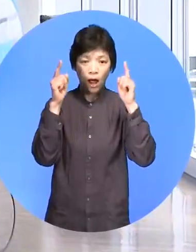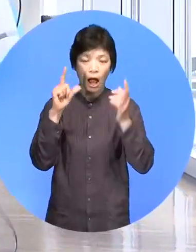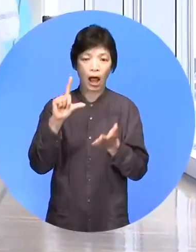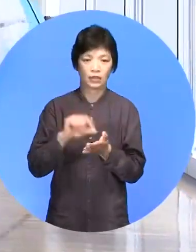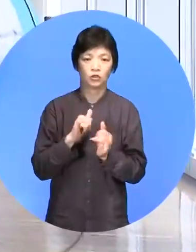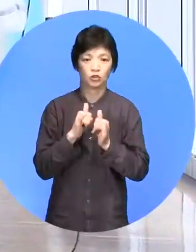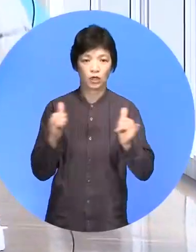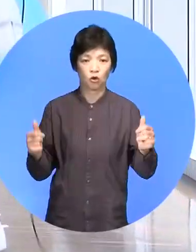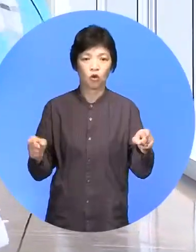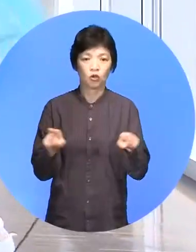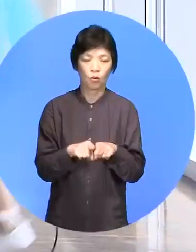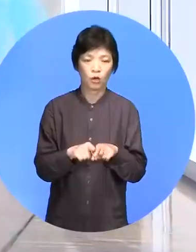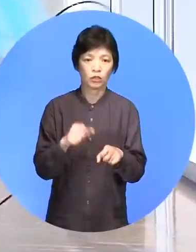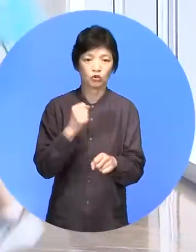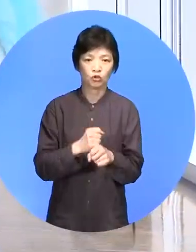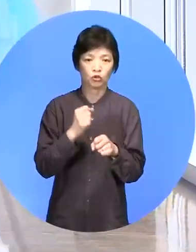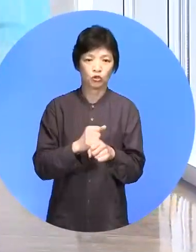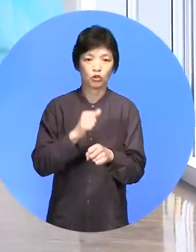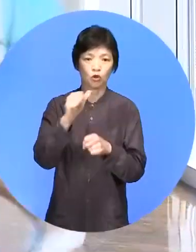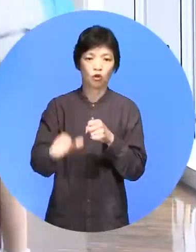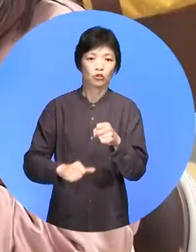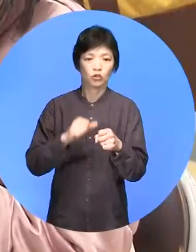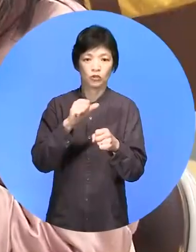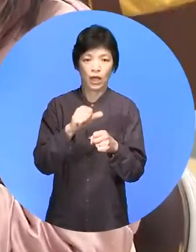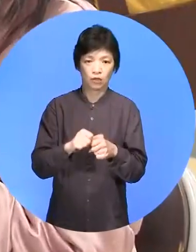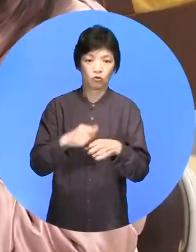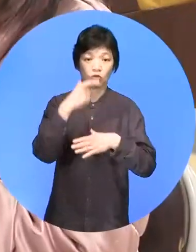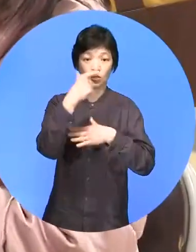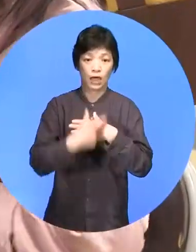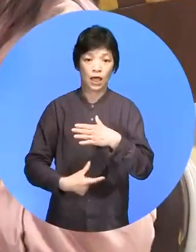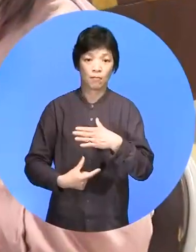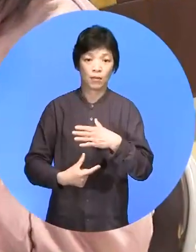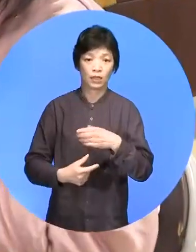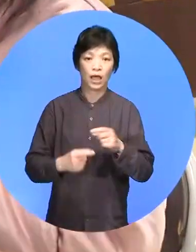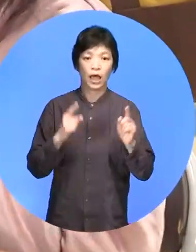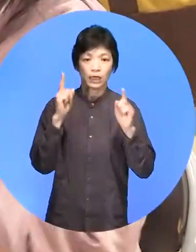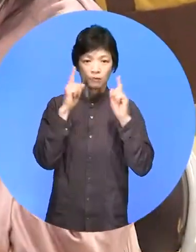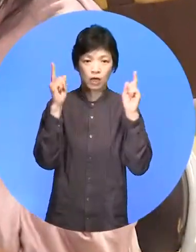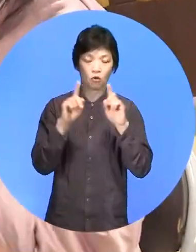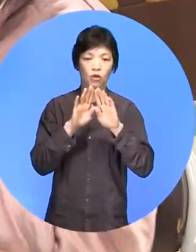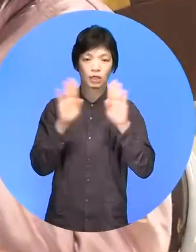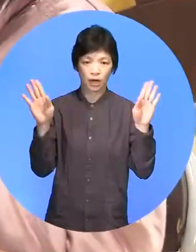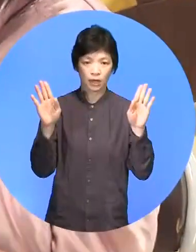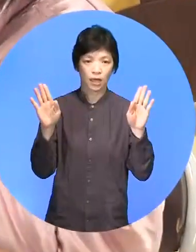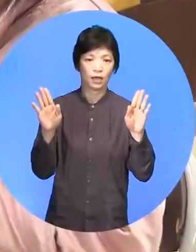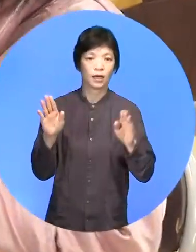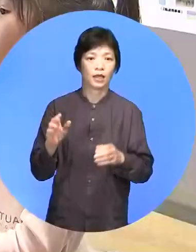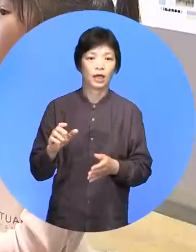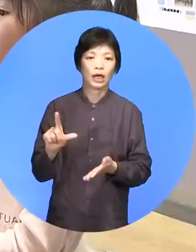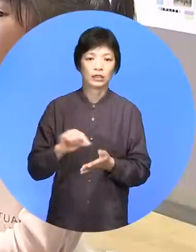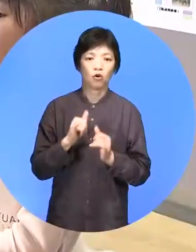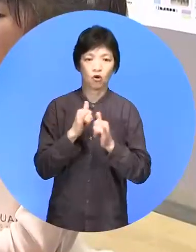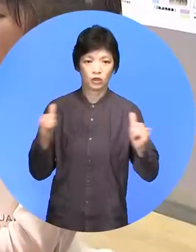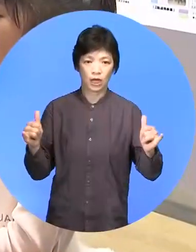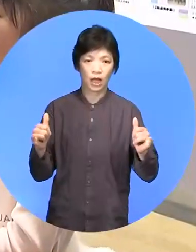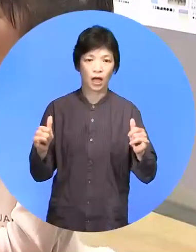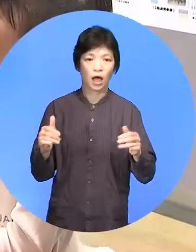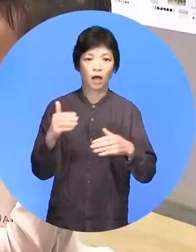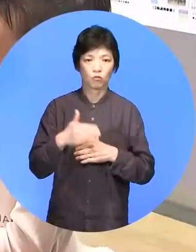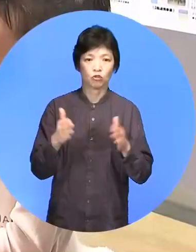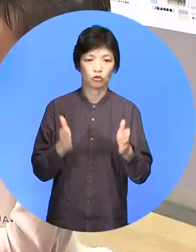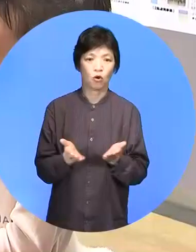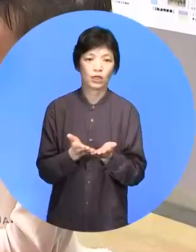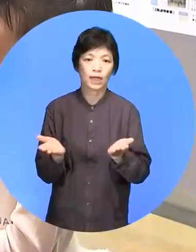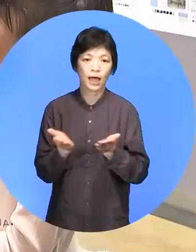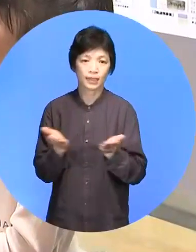このイベントは利用者と共に作る5周年をテーマに開催され、ゆいぴや利用者がブースを出展し運営しています